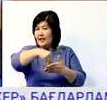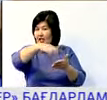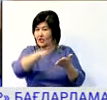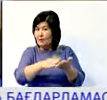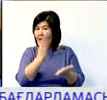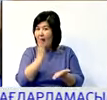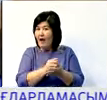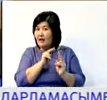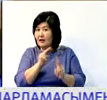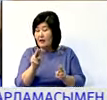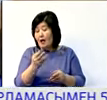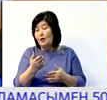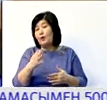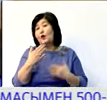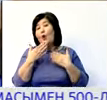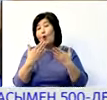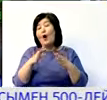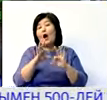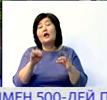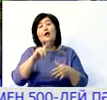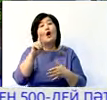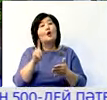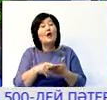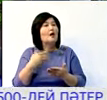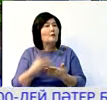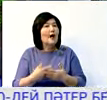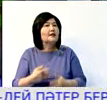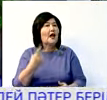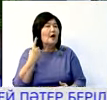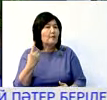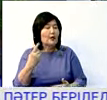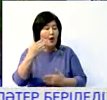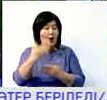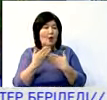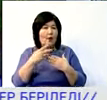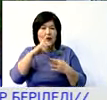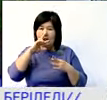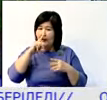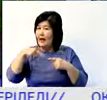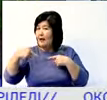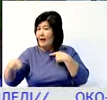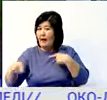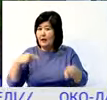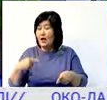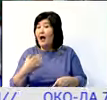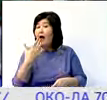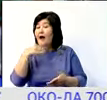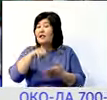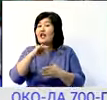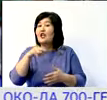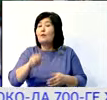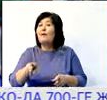алыныпты. Уағыз оқудағы мақамға қатысты да сауал бар. Мәселен, бір мазхабтағыларын оқу тәсілі екі бөлек. Шетелдегі